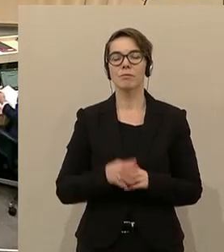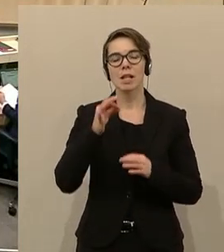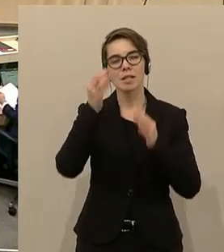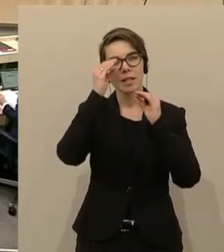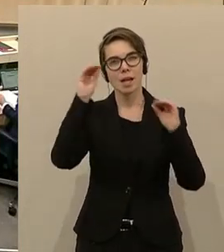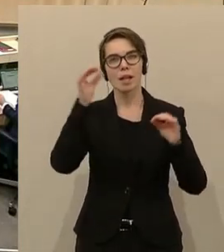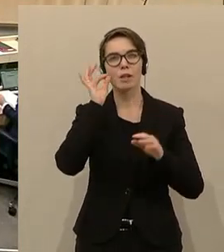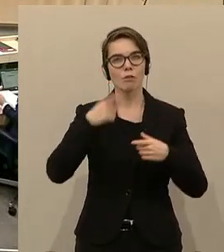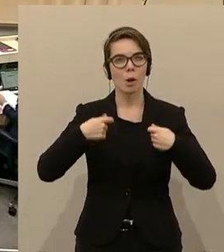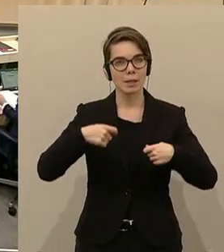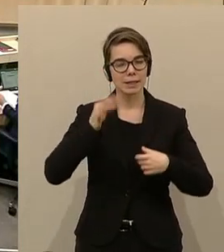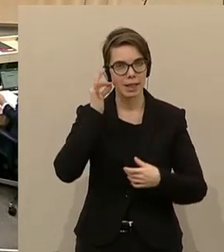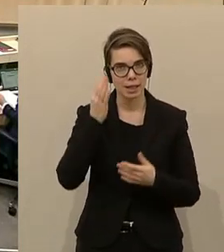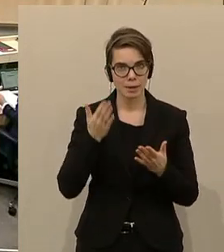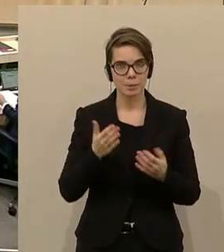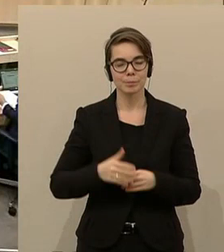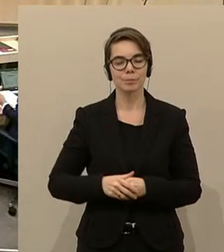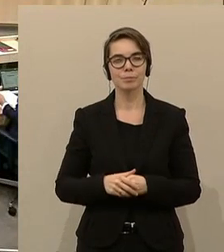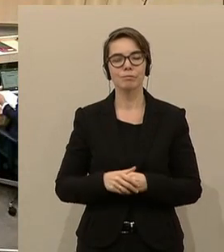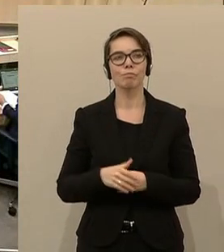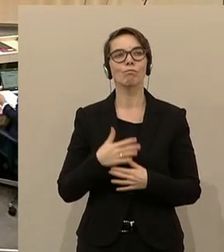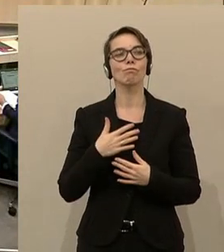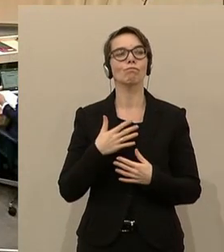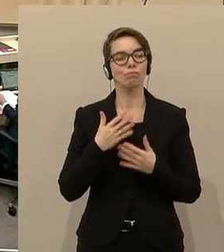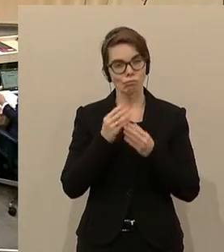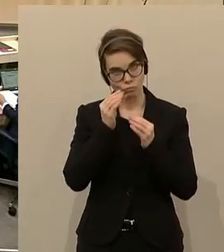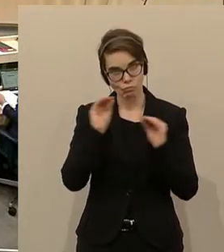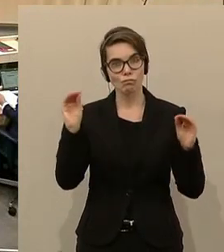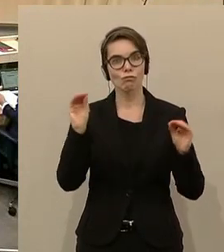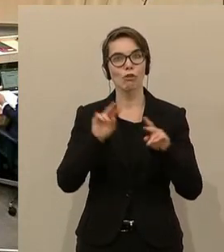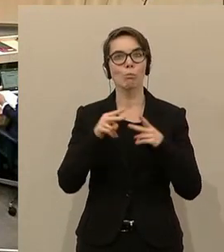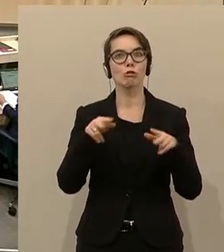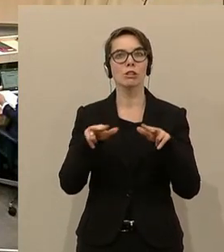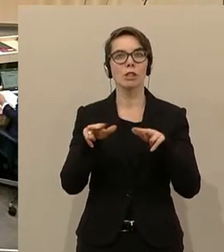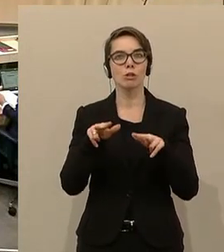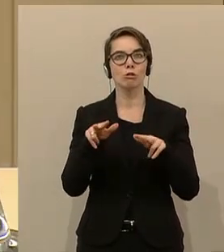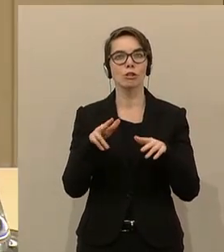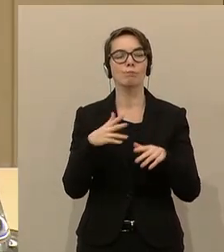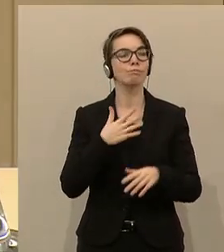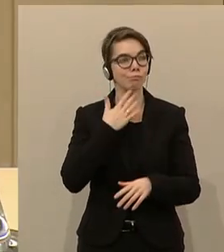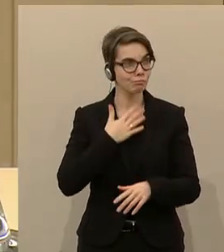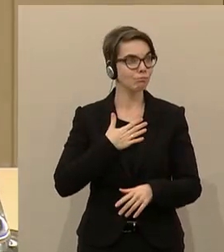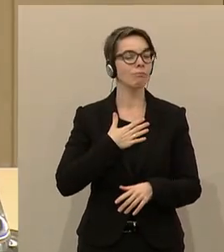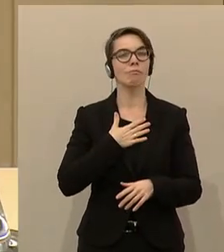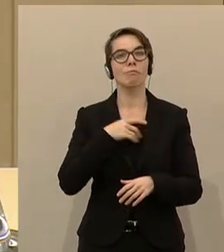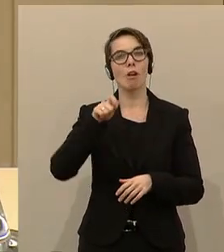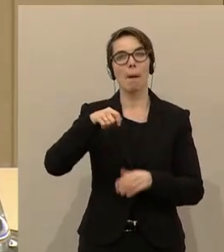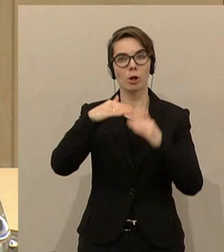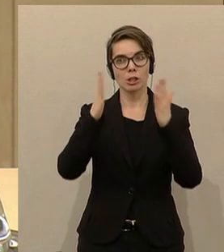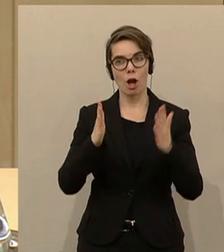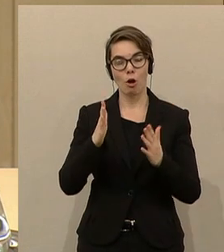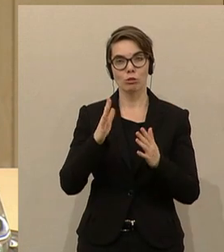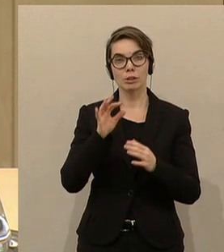Sehr geehrte Frau Präsidentin, werte Bundesregierung, geschätzte Abgeordnete des Hauses,